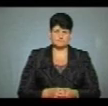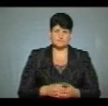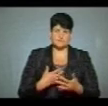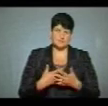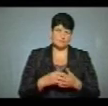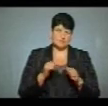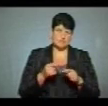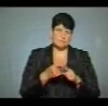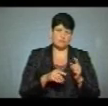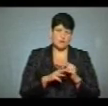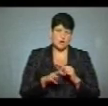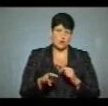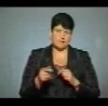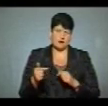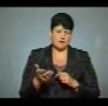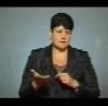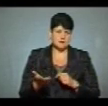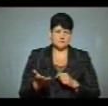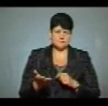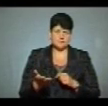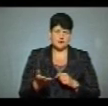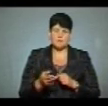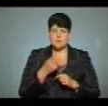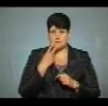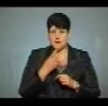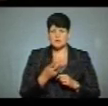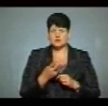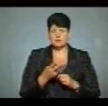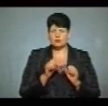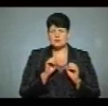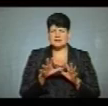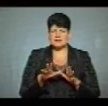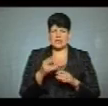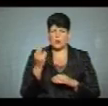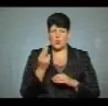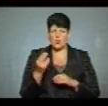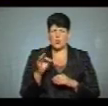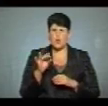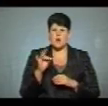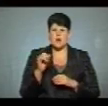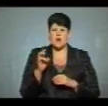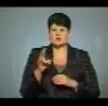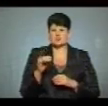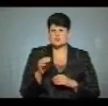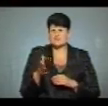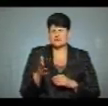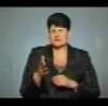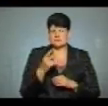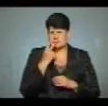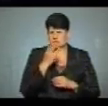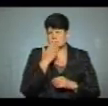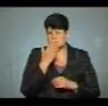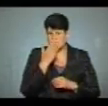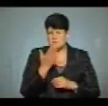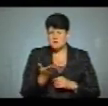районі, можливо, 500 000 гривень. То бачимо на поскидах відповідний колір, оранжевий колір, двотиповий оранжевий, бачимо запах